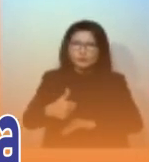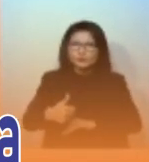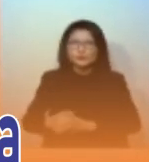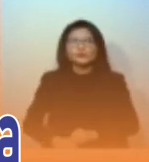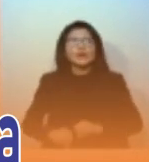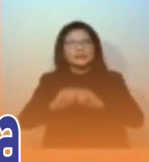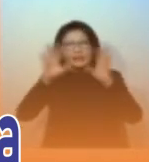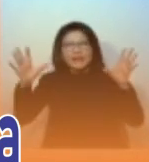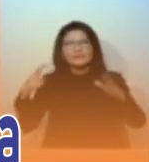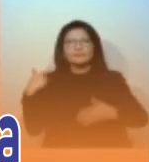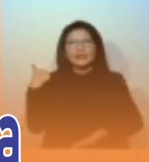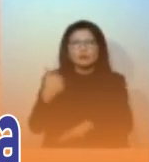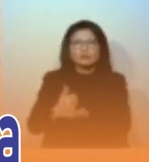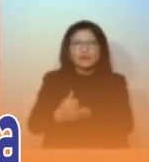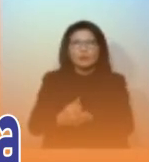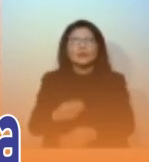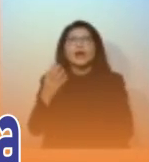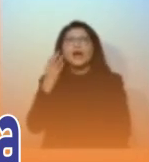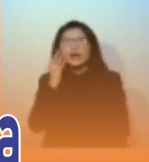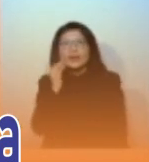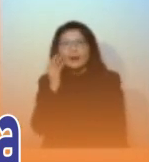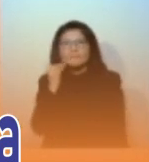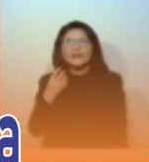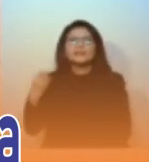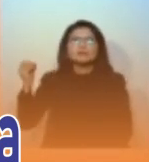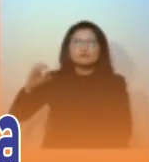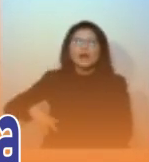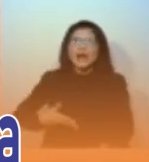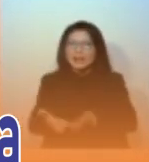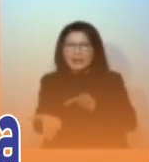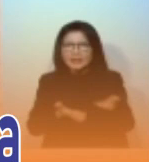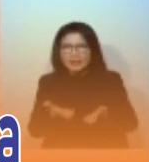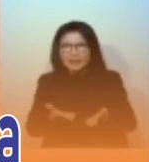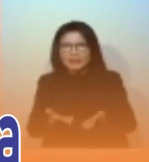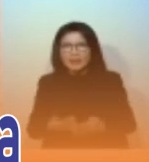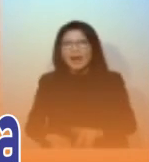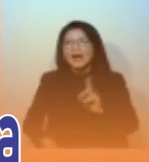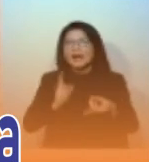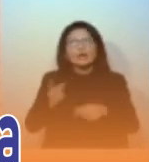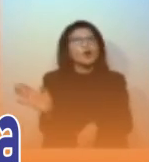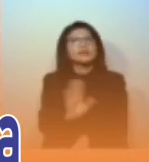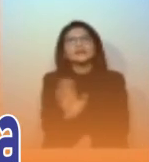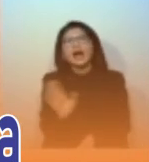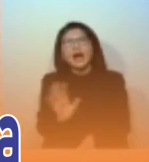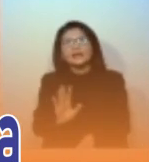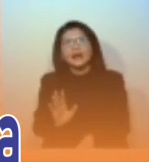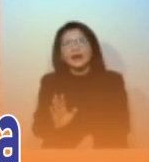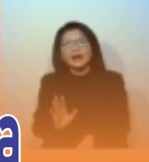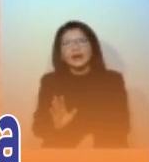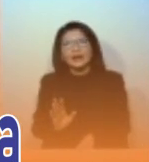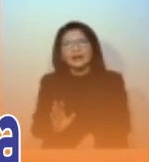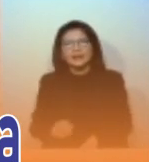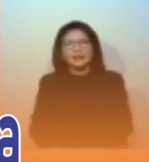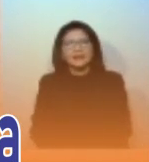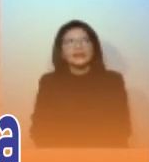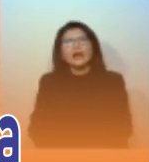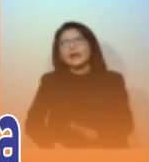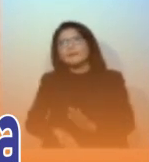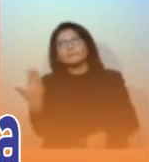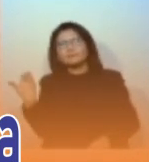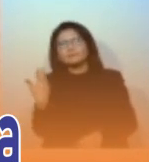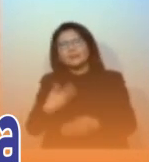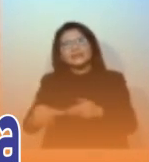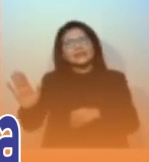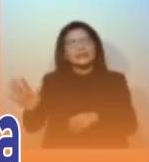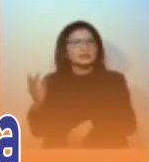transparan, akuntabel, mudah, murah, cepat dalam sebuah layanan. Tanpa itu dilakukan, mereka akan minggat dan mereka akan pergi, tidak